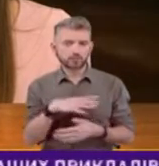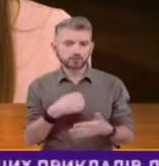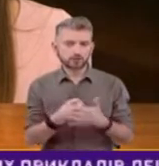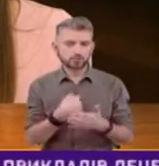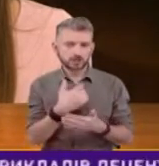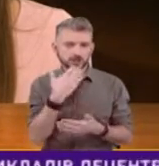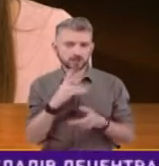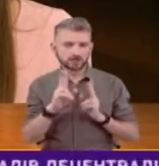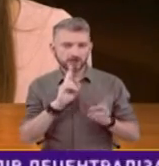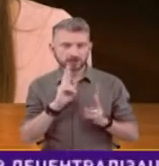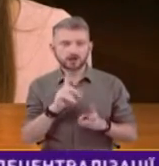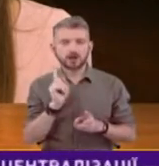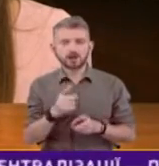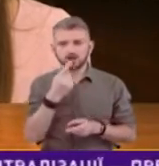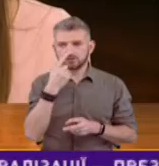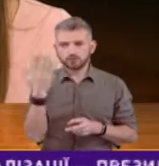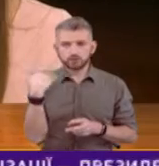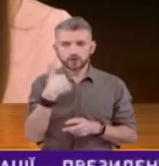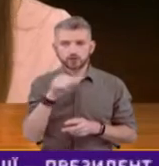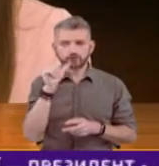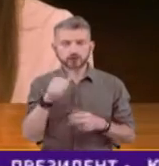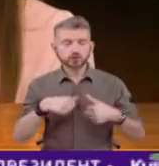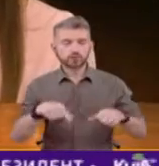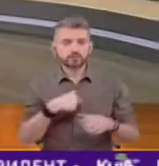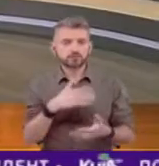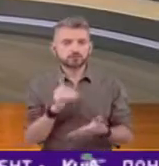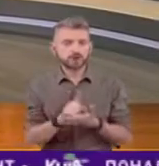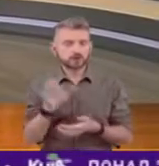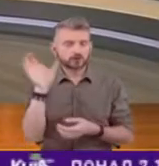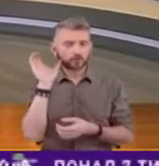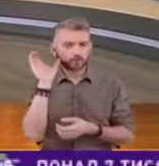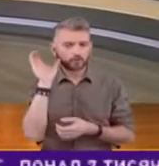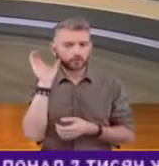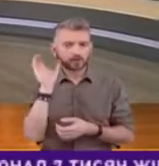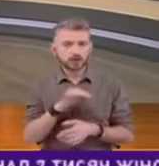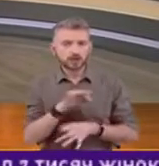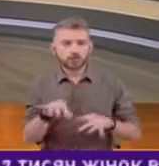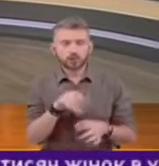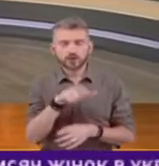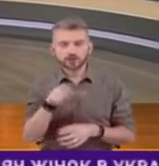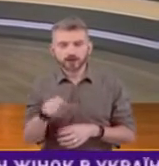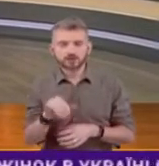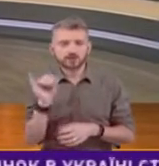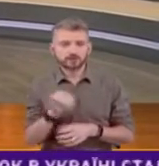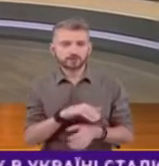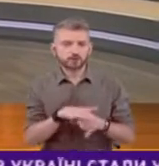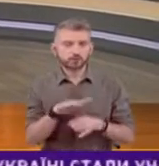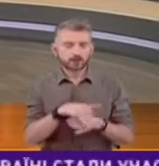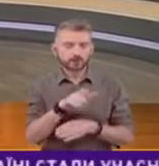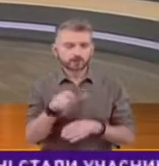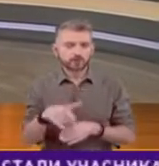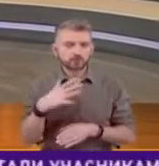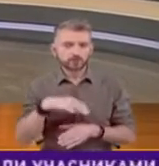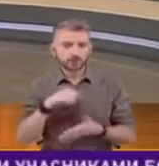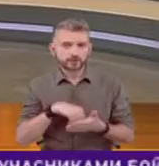звернення. Але от буквально на вчорашній комісії ми мали заслуховувати проєктантів і безпосередньо виконавця. Чекаємо